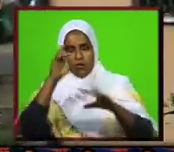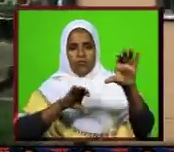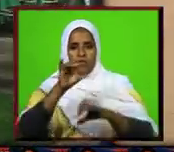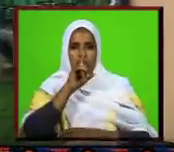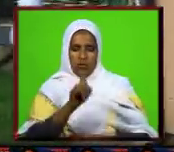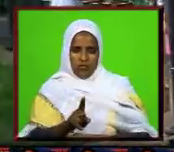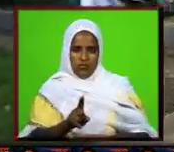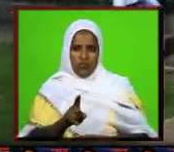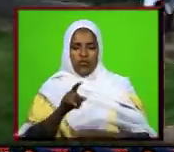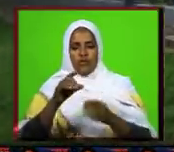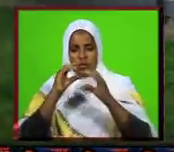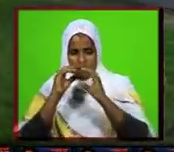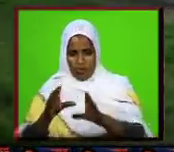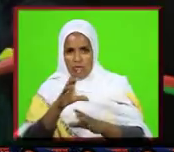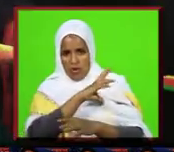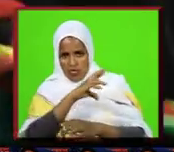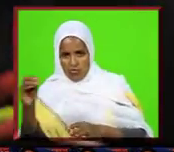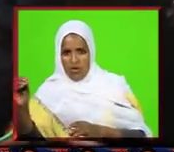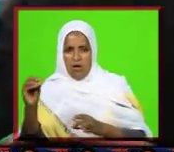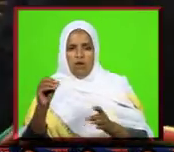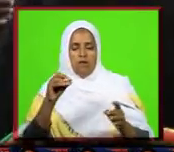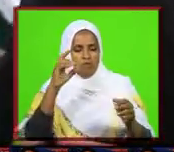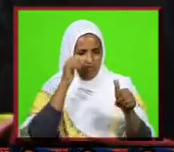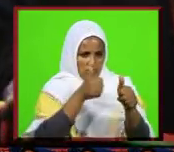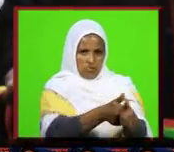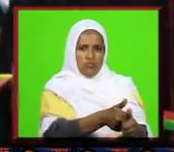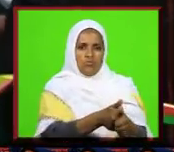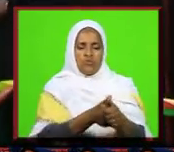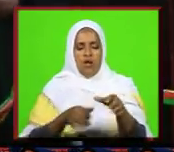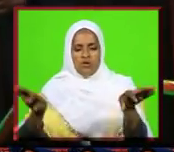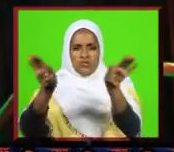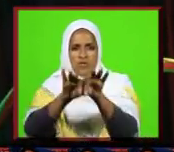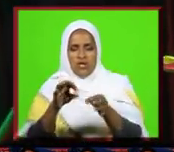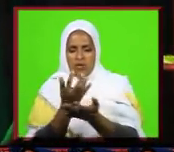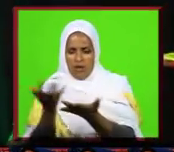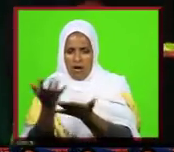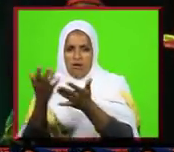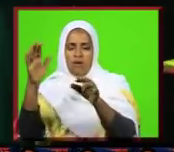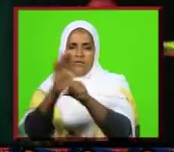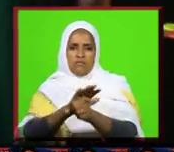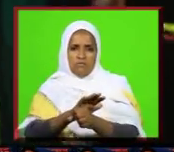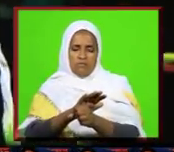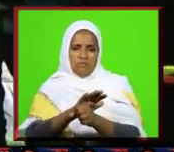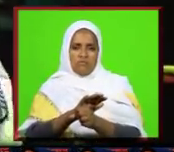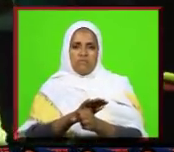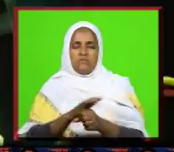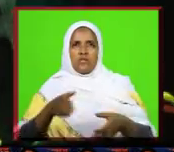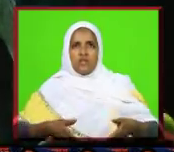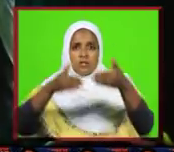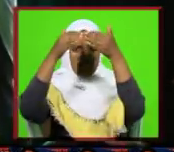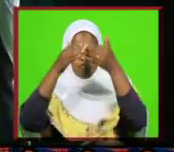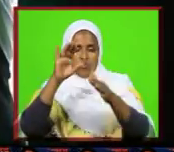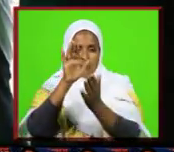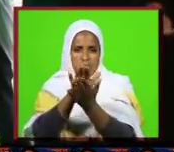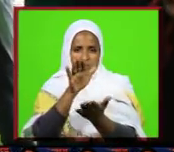ነው። ለመምህራኑና ደቀ መዛሙርቱ የሚያስፈልጉ ቁሳቁሶችን በማሟላት የተገነባው አብነት